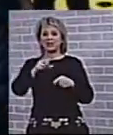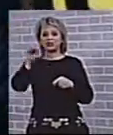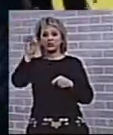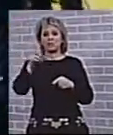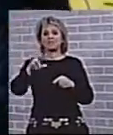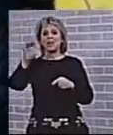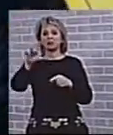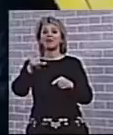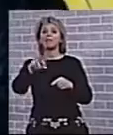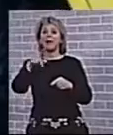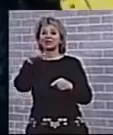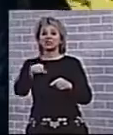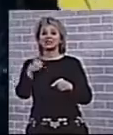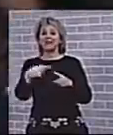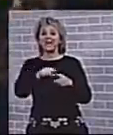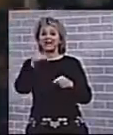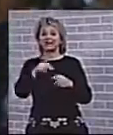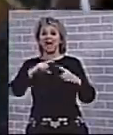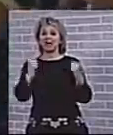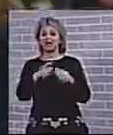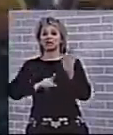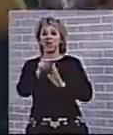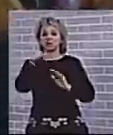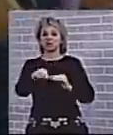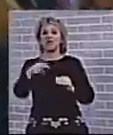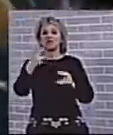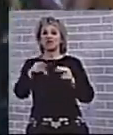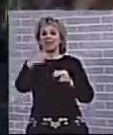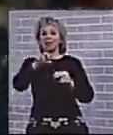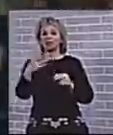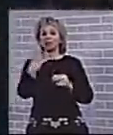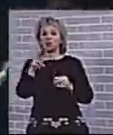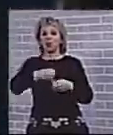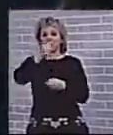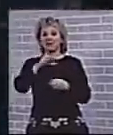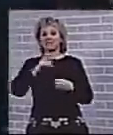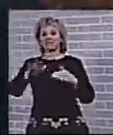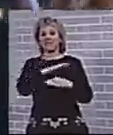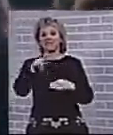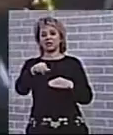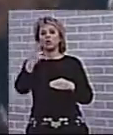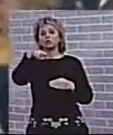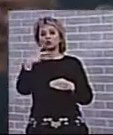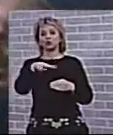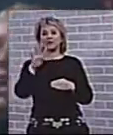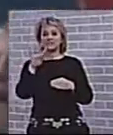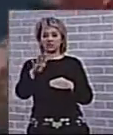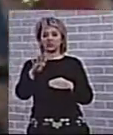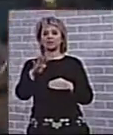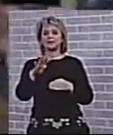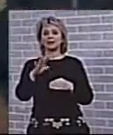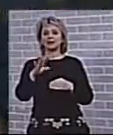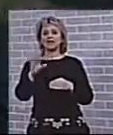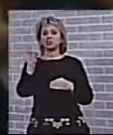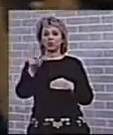чемпионов. Ну а уже в пятницу на этой арене начнется финал 4 Кубка страны. Лев Клинов, Сергей Вишняков,